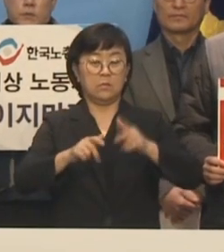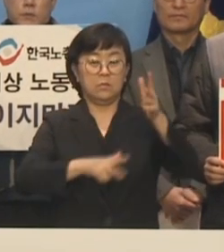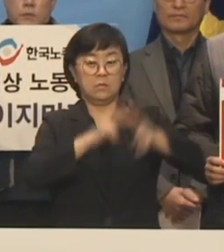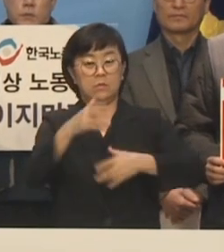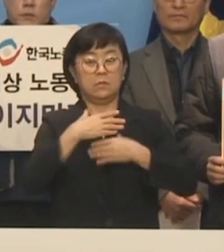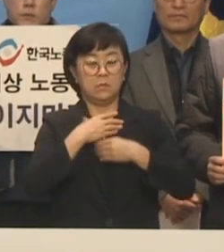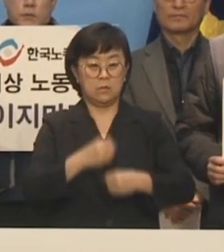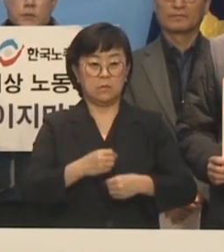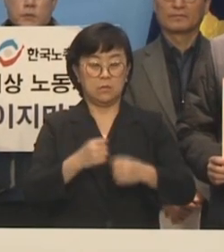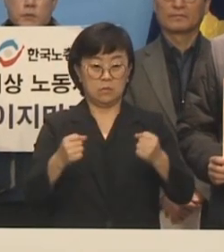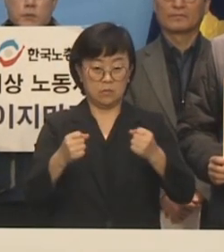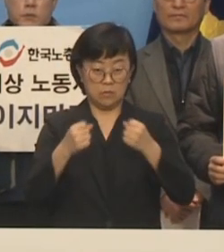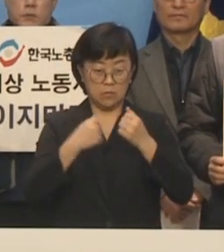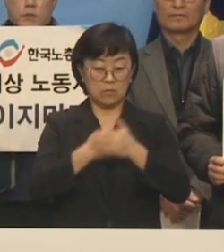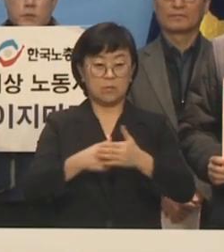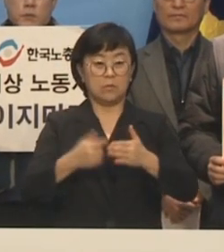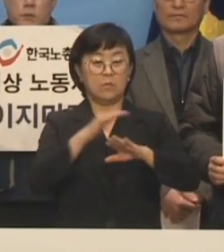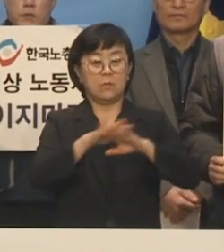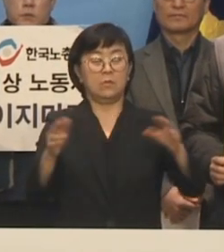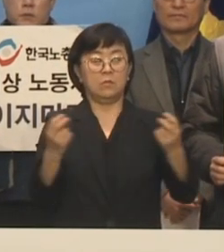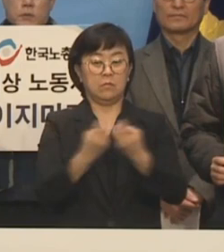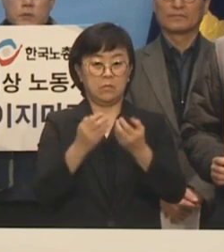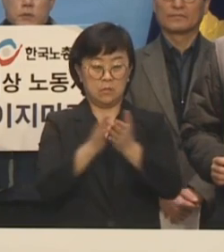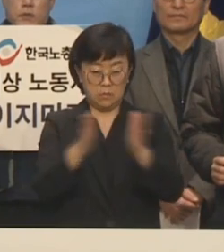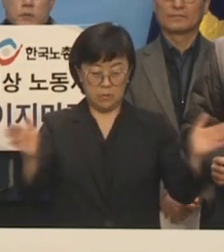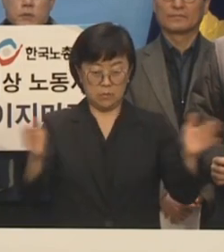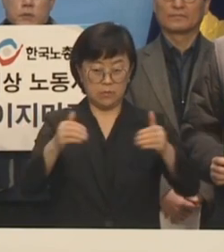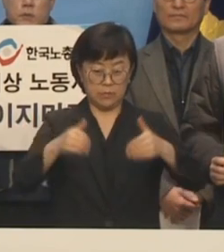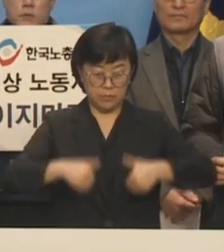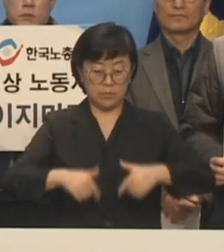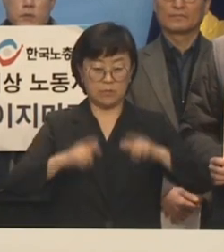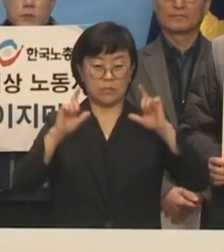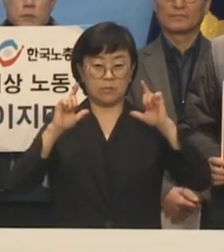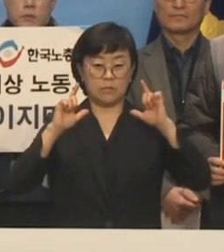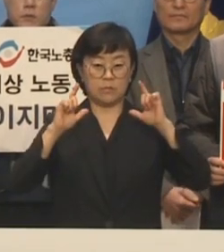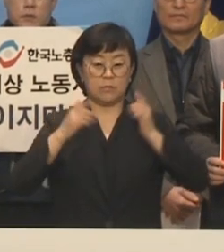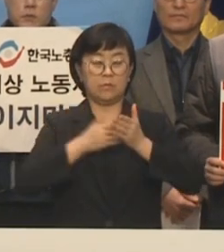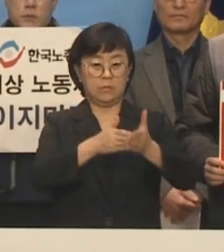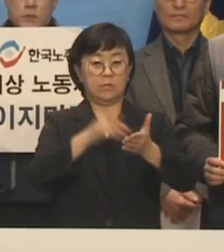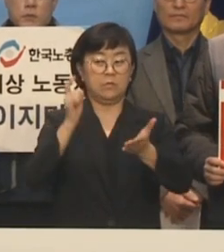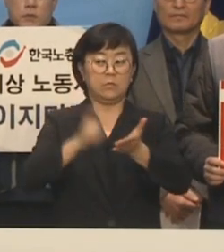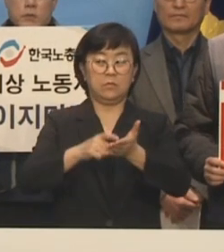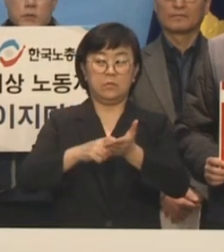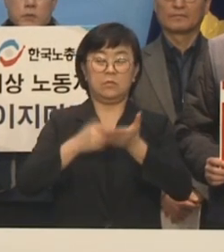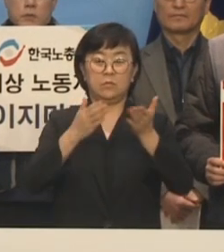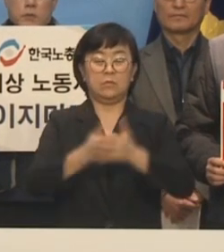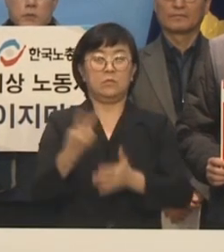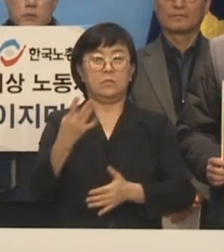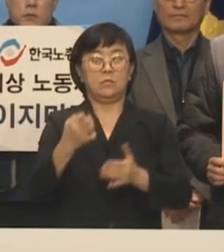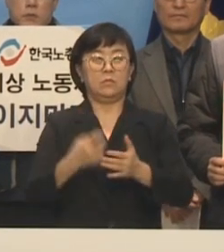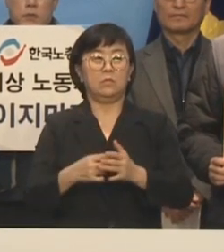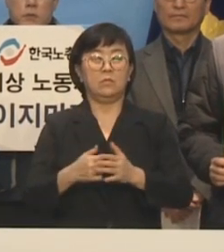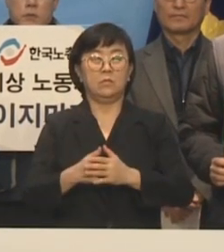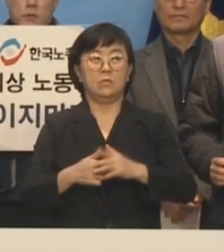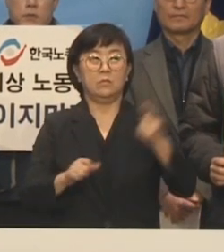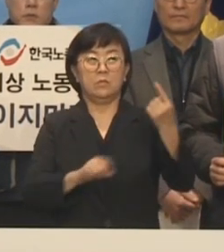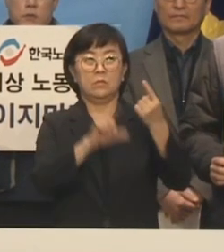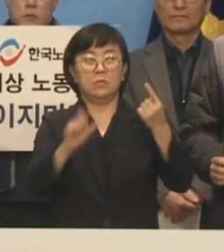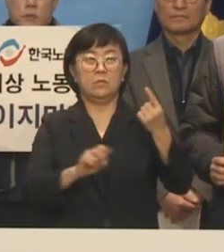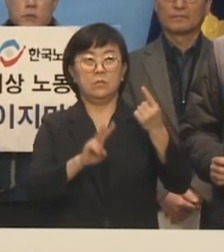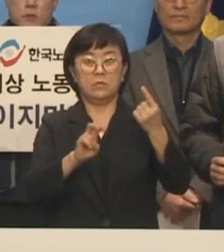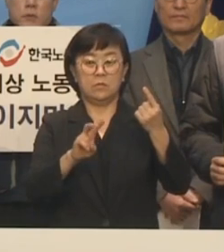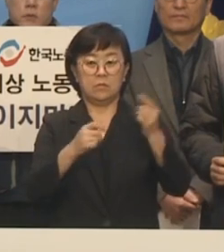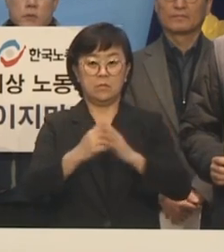산업안전보건 대책과 지원을 즉각 시행해야 할 것을 요구하고 촉구합니다. 2024년 1월